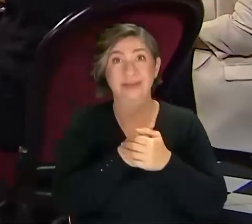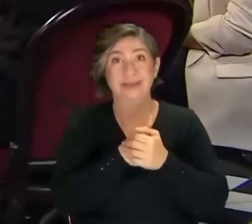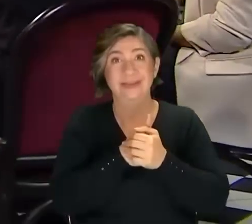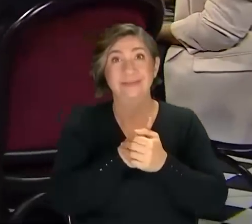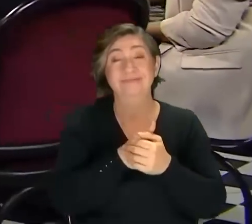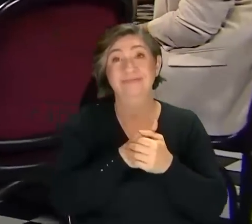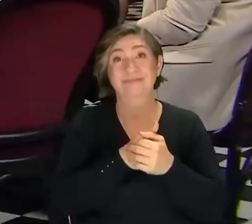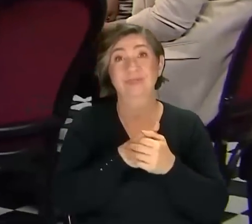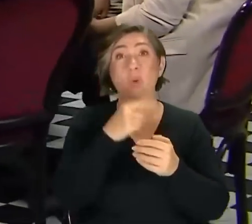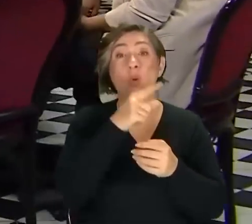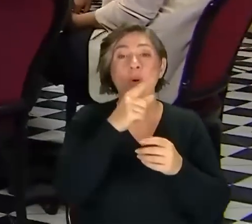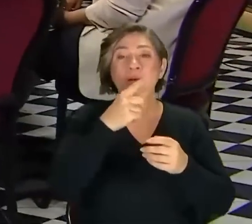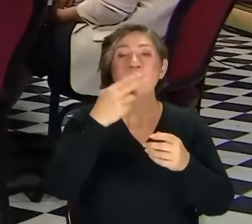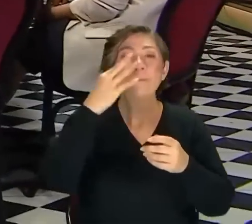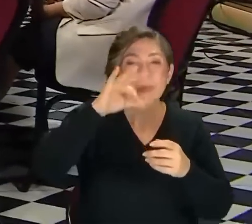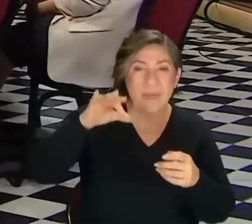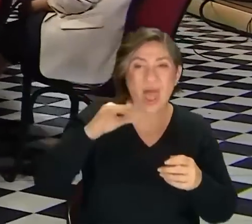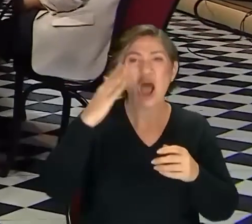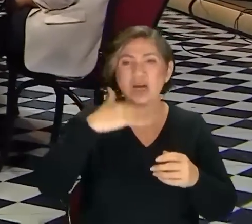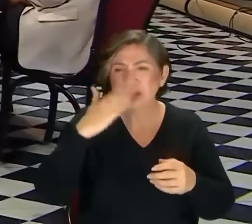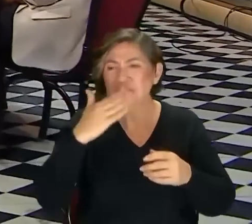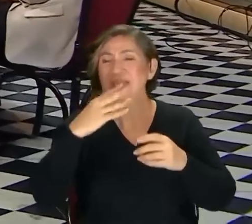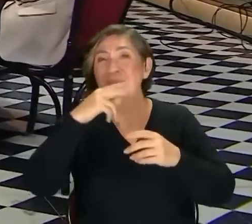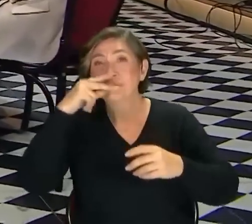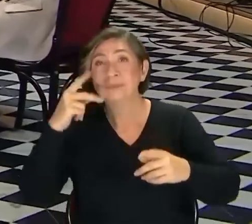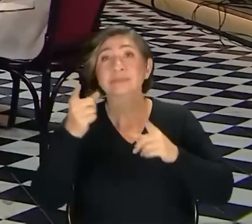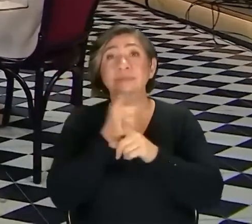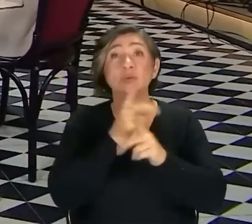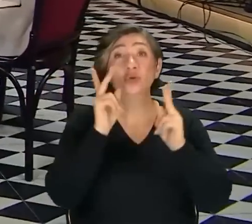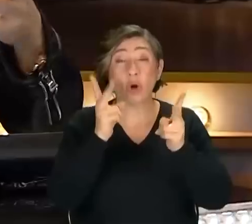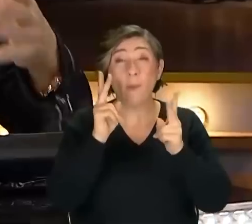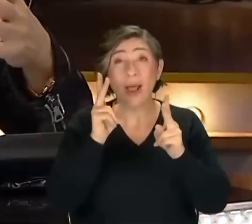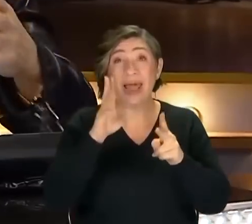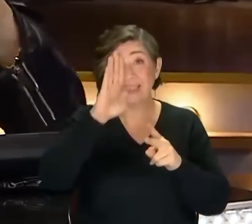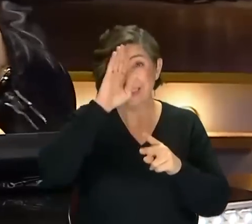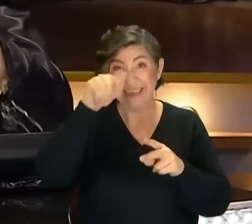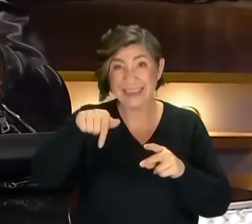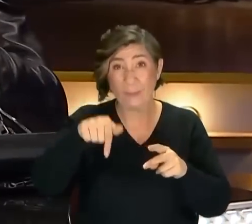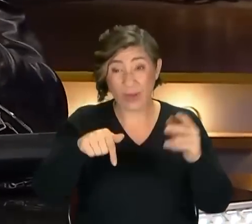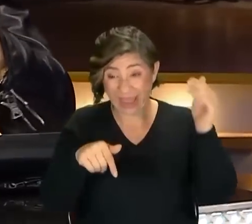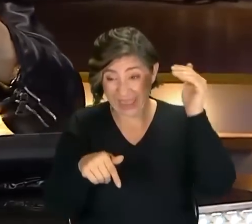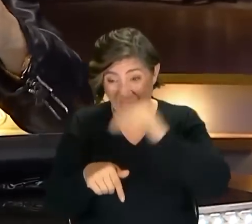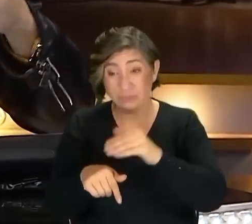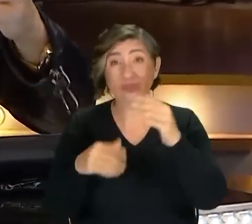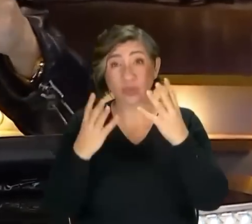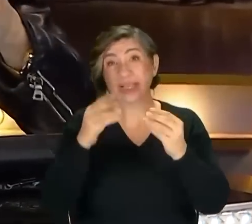Baharat yapıyor abi. O baharat, o acı macı filan normal şartlarda İstanbul'a gelmiş hali o baharatın ya da